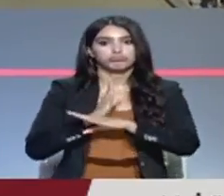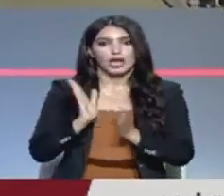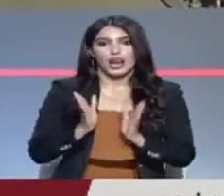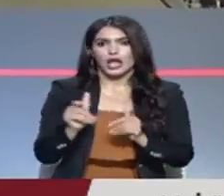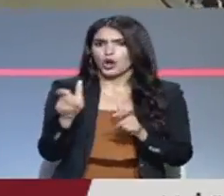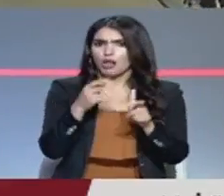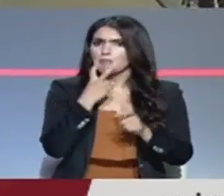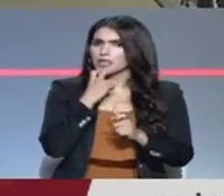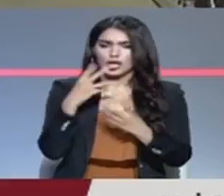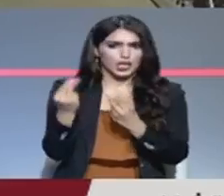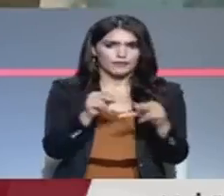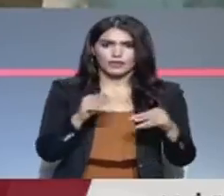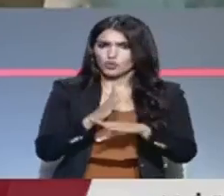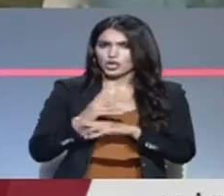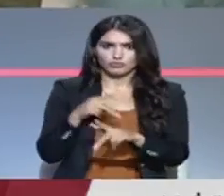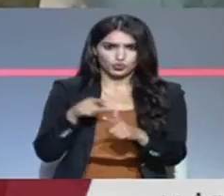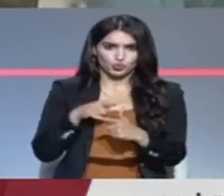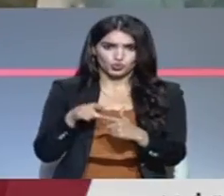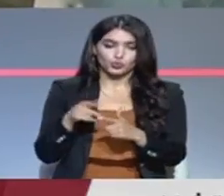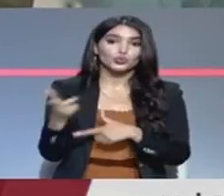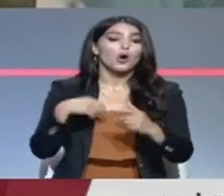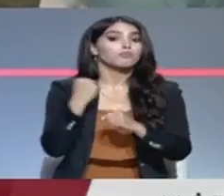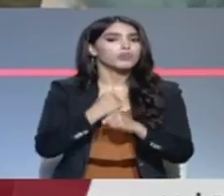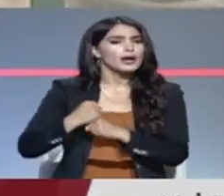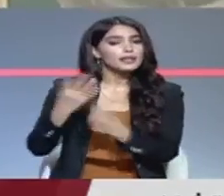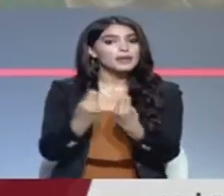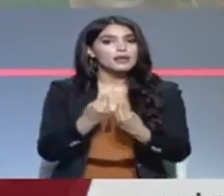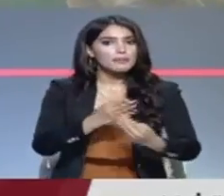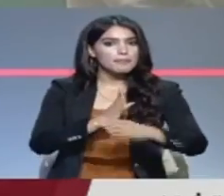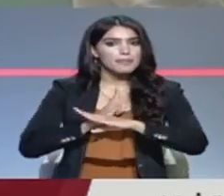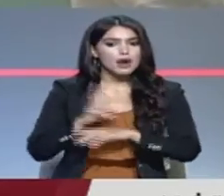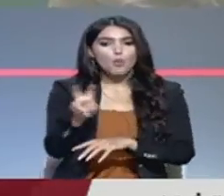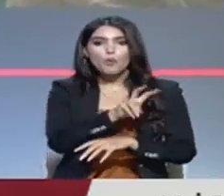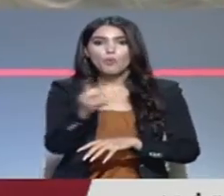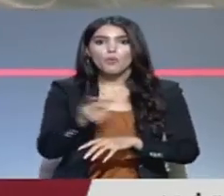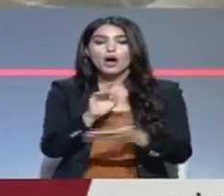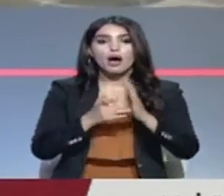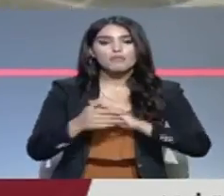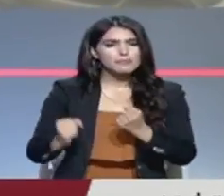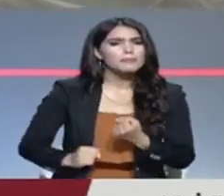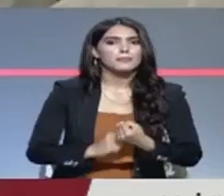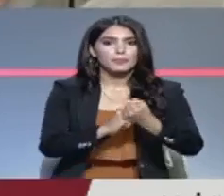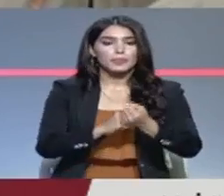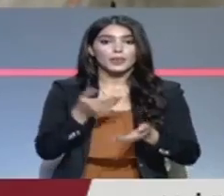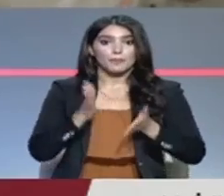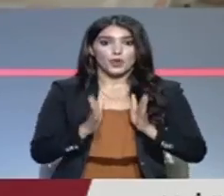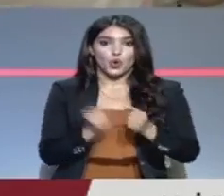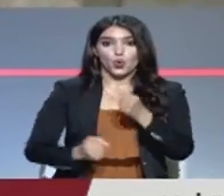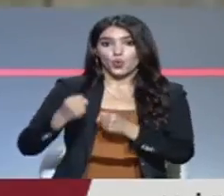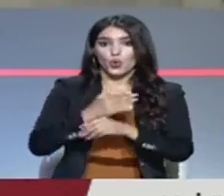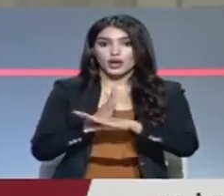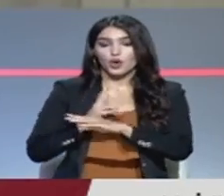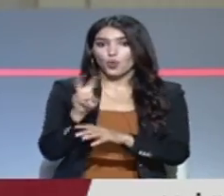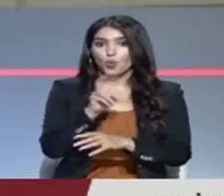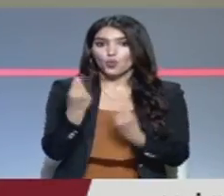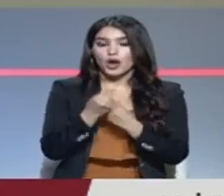للمدنيين وللعسكريين في نفس الوقت. مجهودات صحية عسكرية ميدانية عززت مساعي المستشفى العسكري القار بولاية